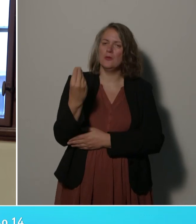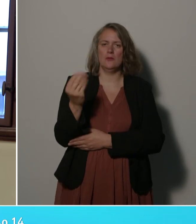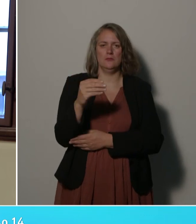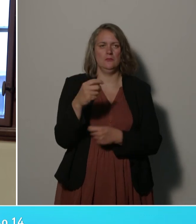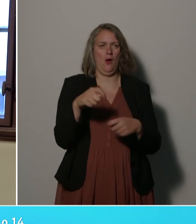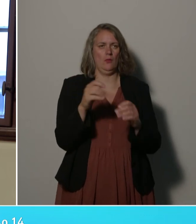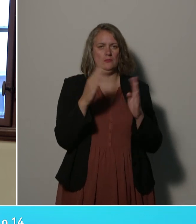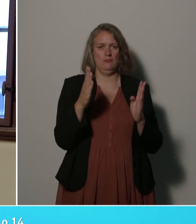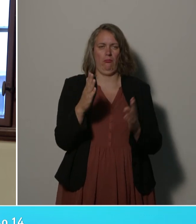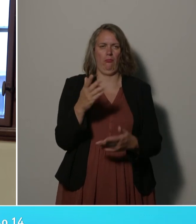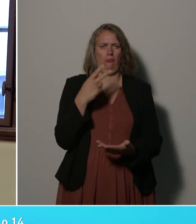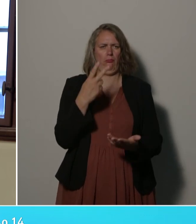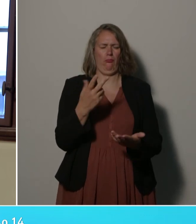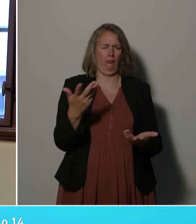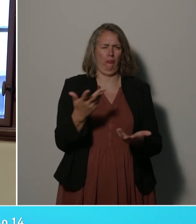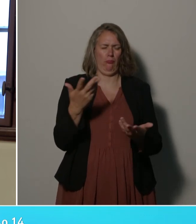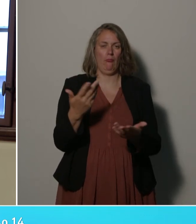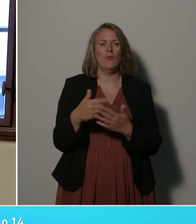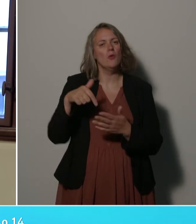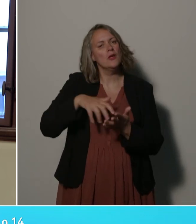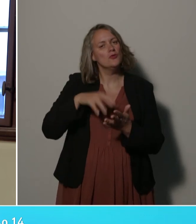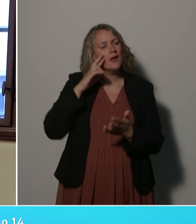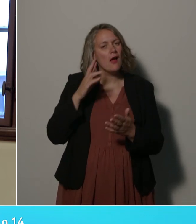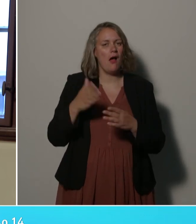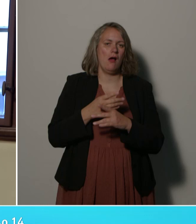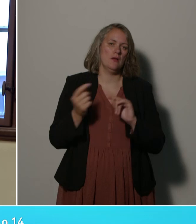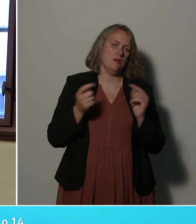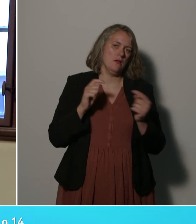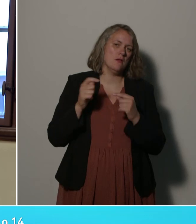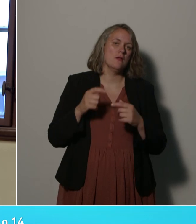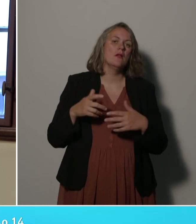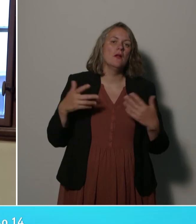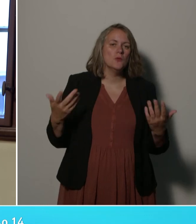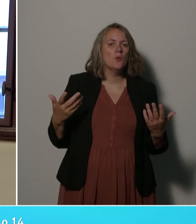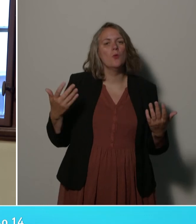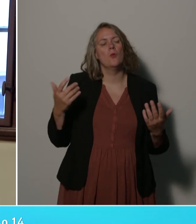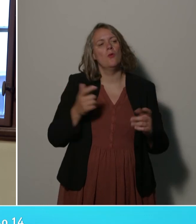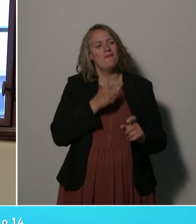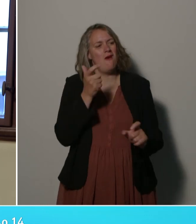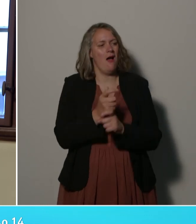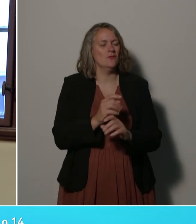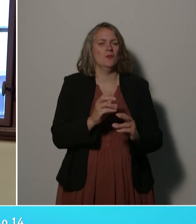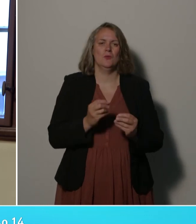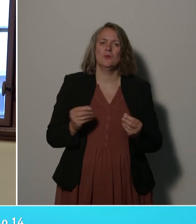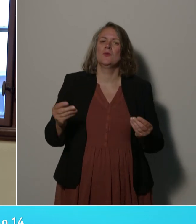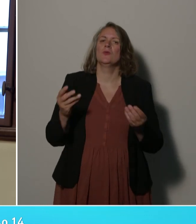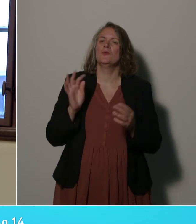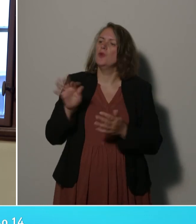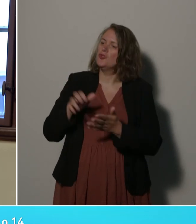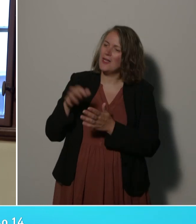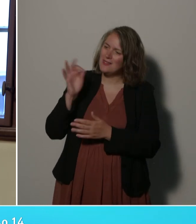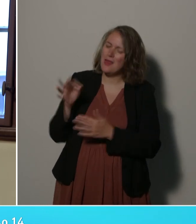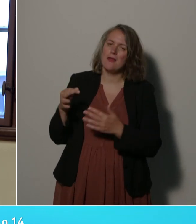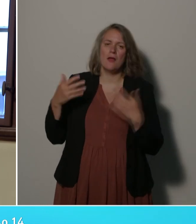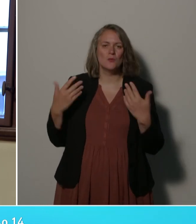Gremien im Stadtentwicklungsausschuss und auch hier im Stadtrat in der Debatte habe ich eben eine große Gesamtverantwortung wahrgenommen für die Stadt Jena,